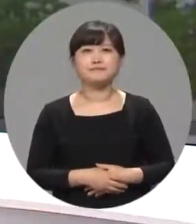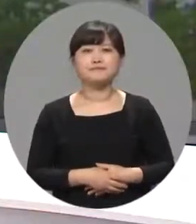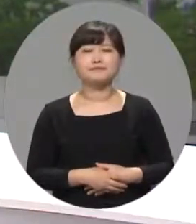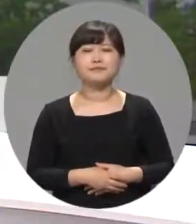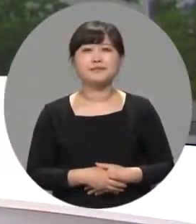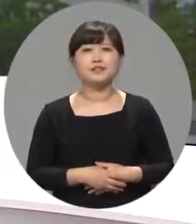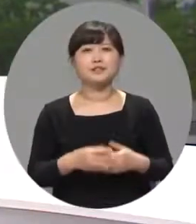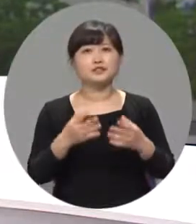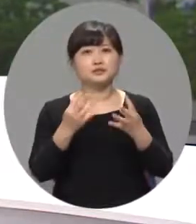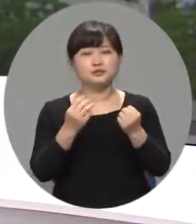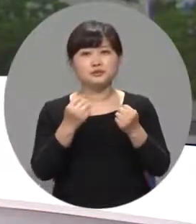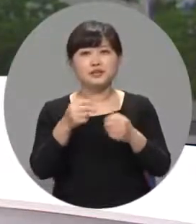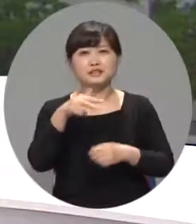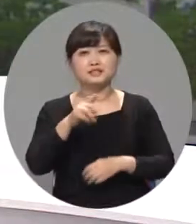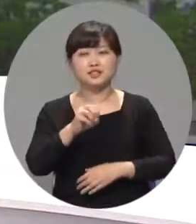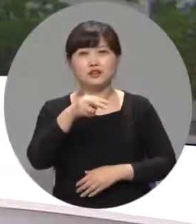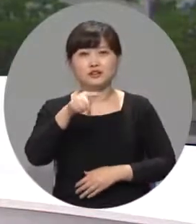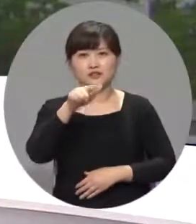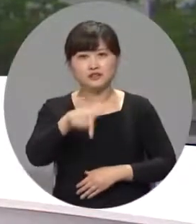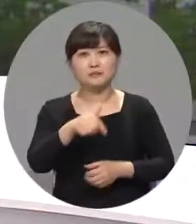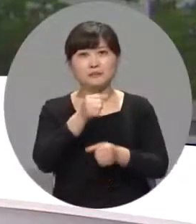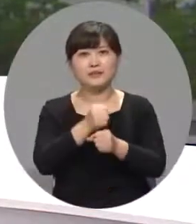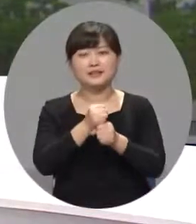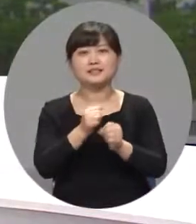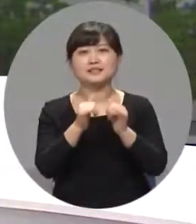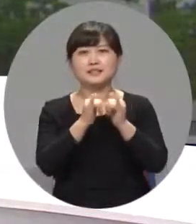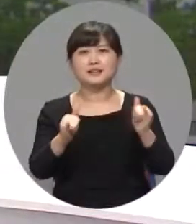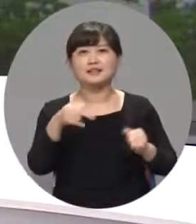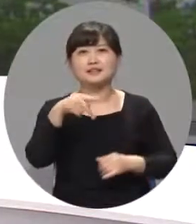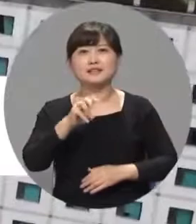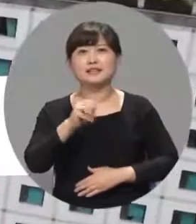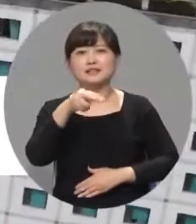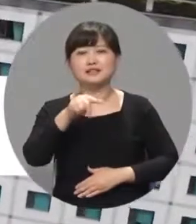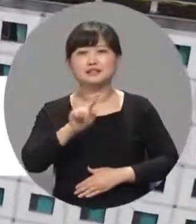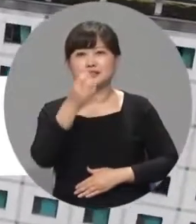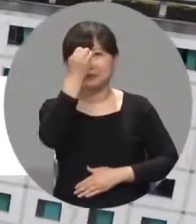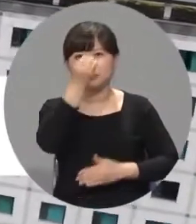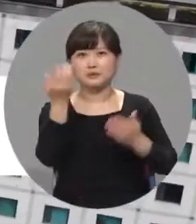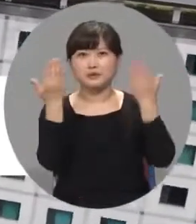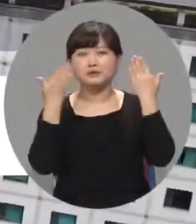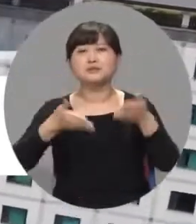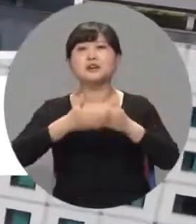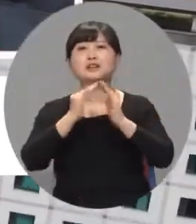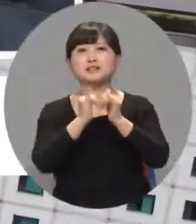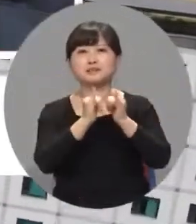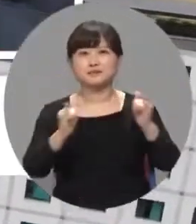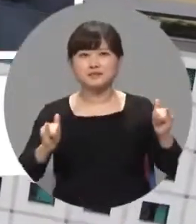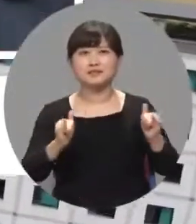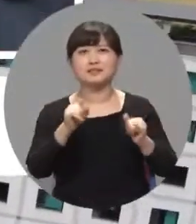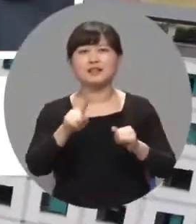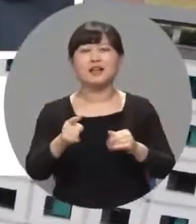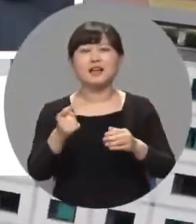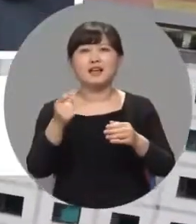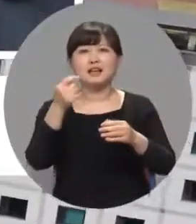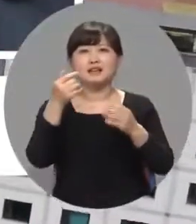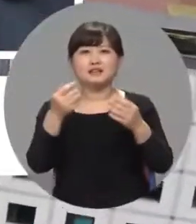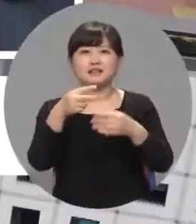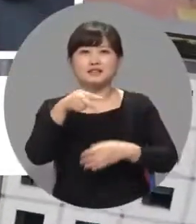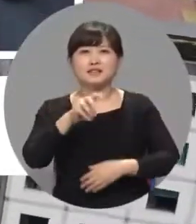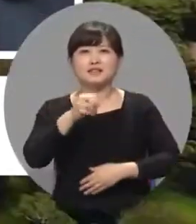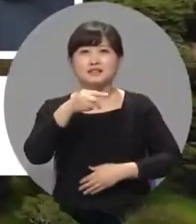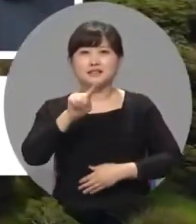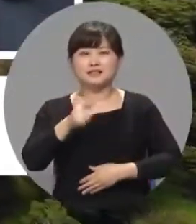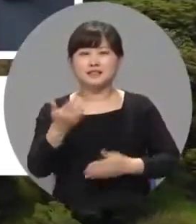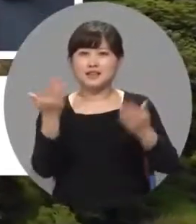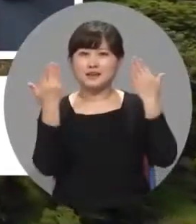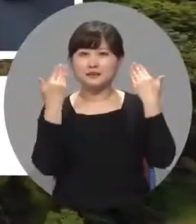수학의 정석 저자이자 자율형사립고 인 상 상 구 설립자 홍성대 씨가 상상하곤 일선에서 몰랐습니다